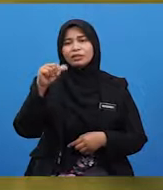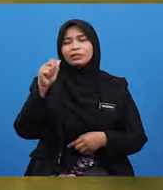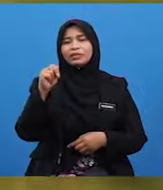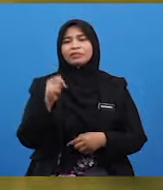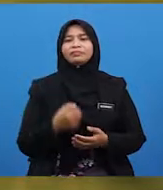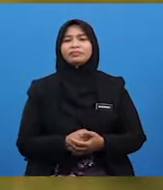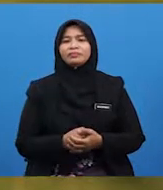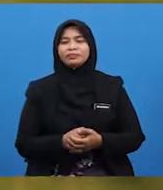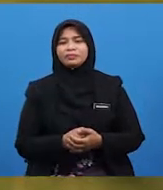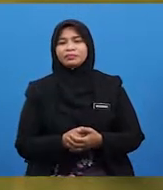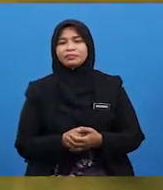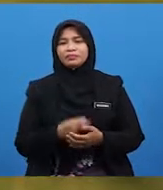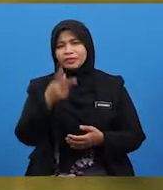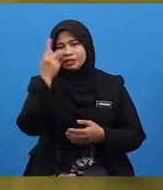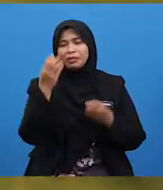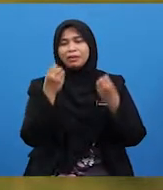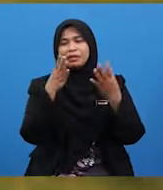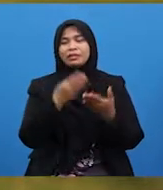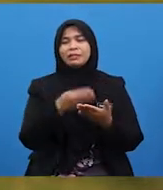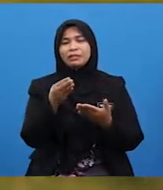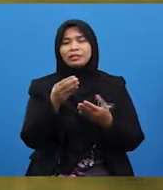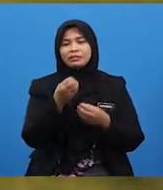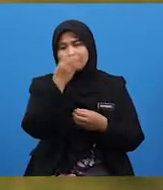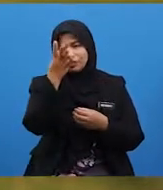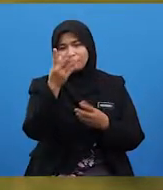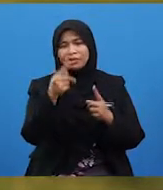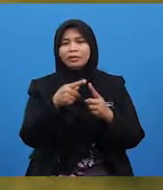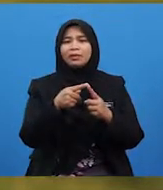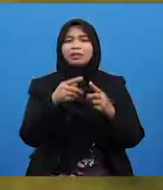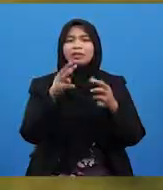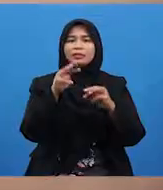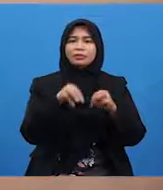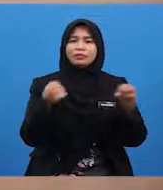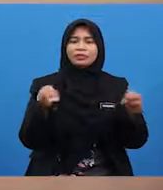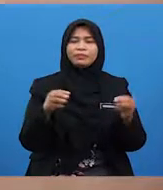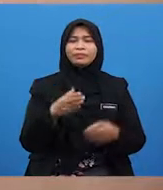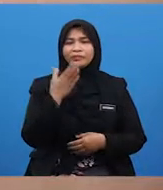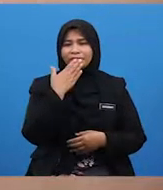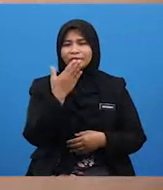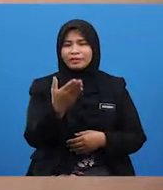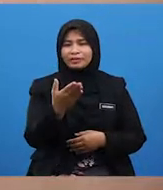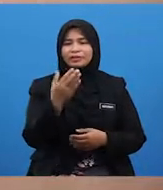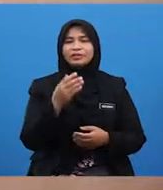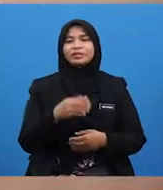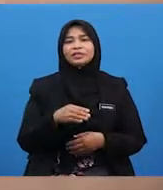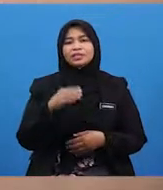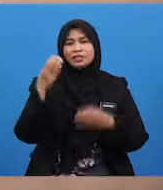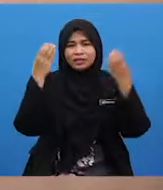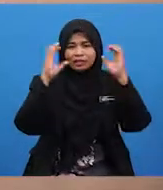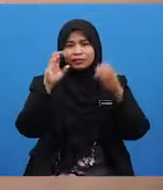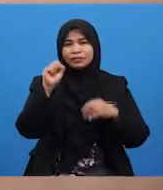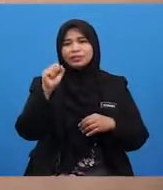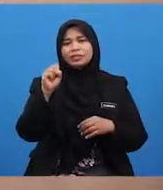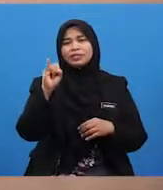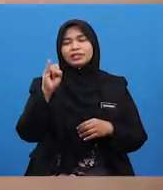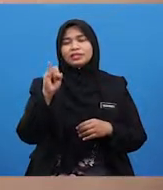maklumat kepada murid-murid kita tentang cara bersikap kasih sayang terhadap jiran. Terima kasih sekali lagi, Cikgu Sasi, kerana